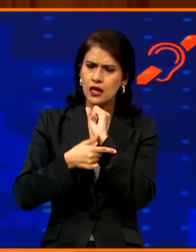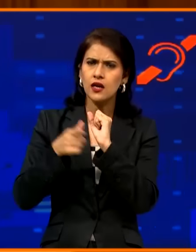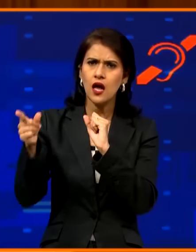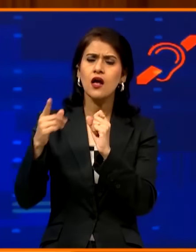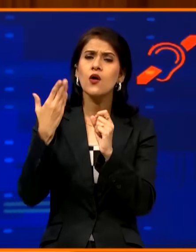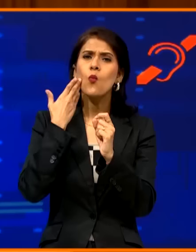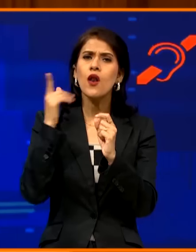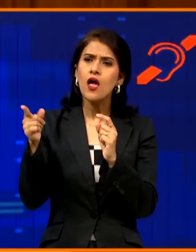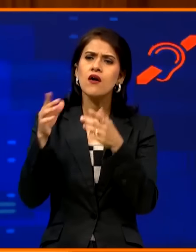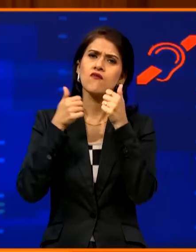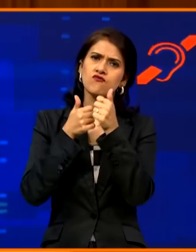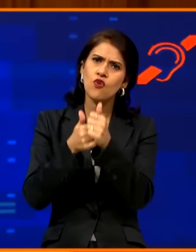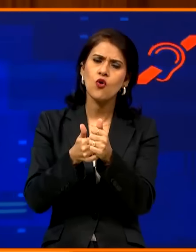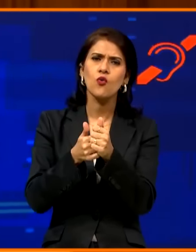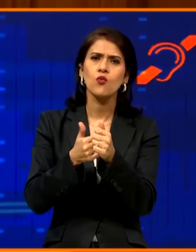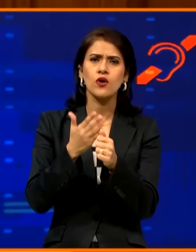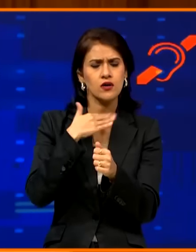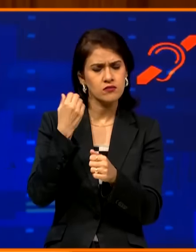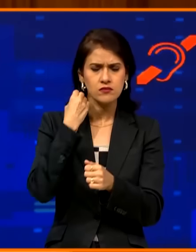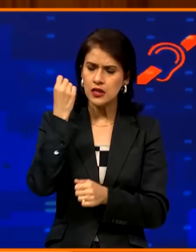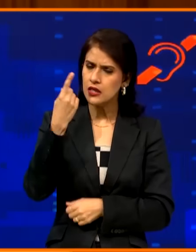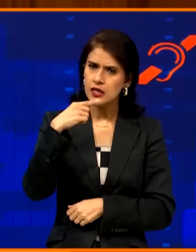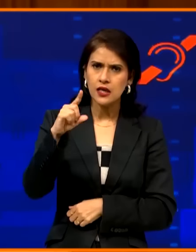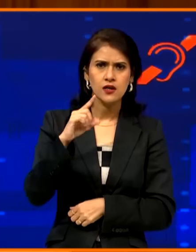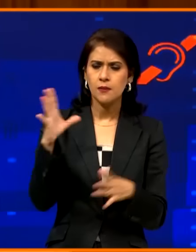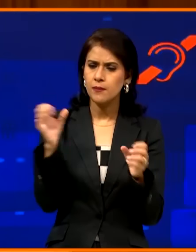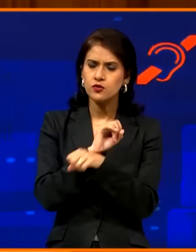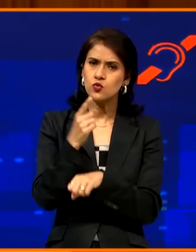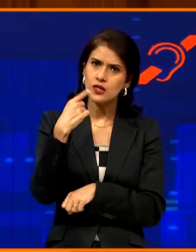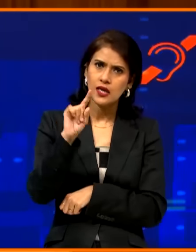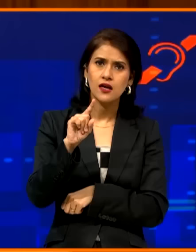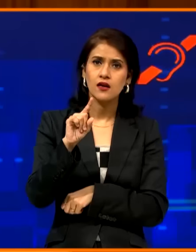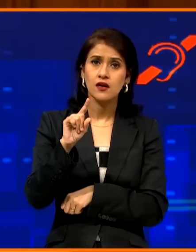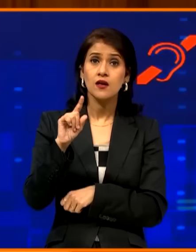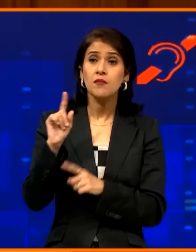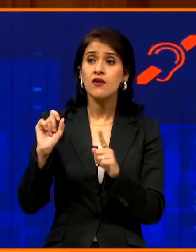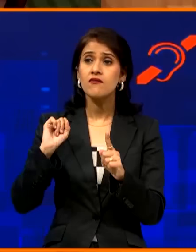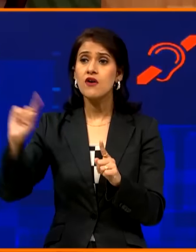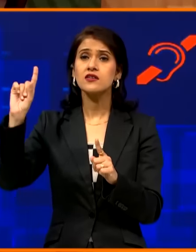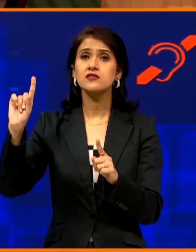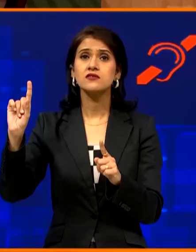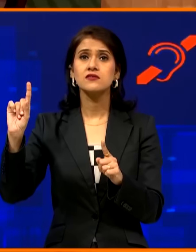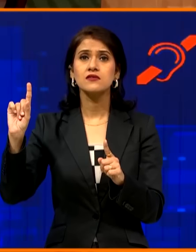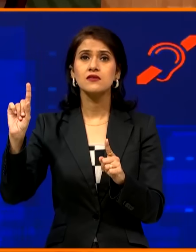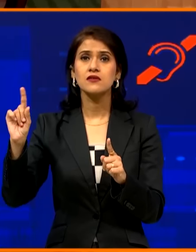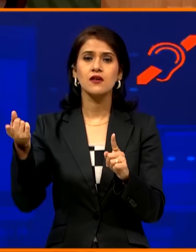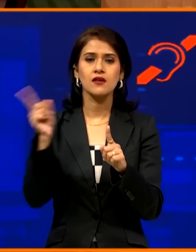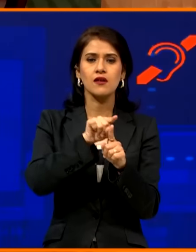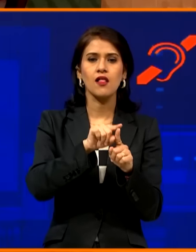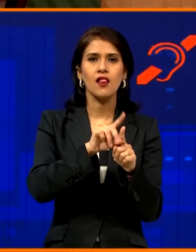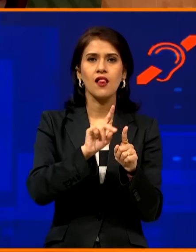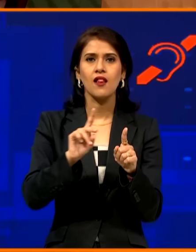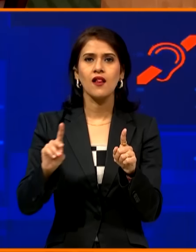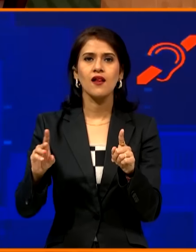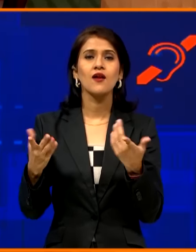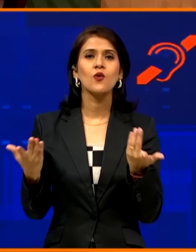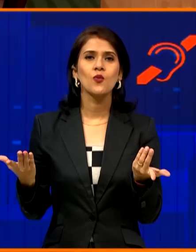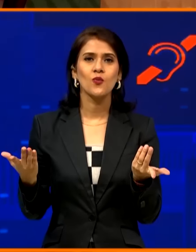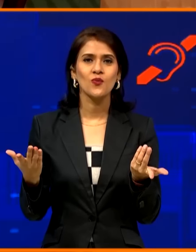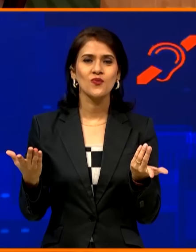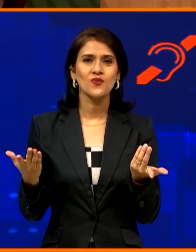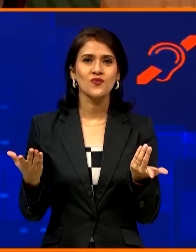देते जरूर देते आप क्यों किया ये एक सवाल है तो एक